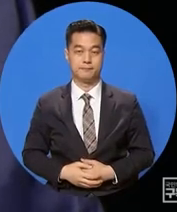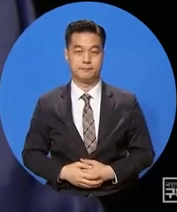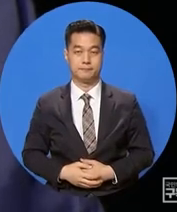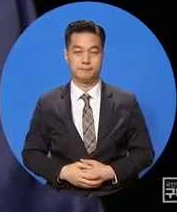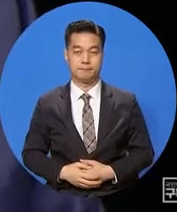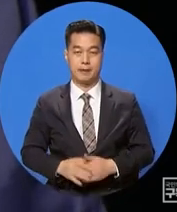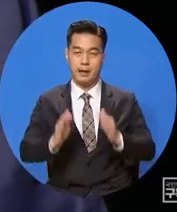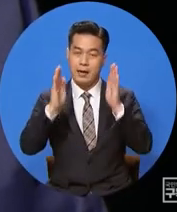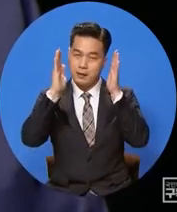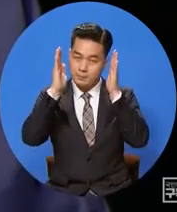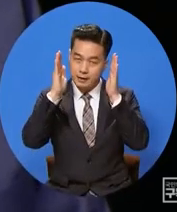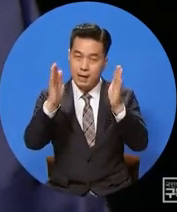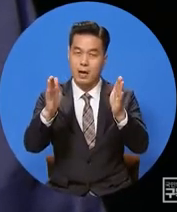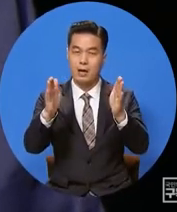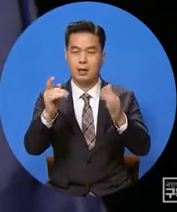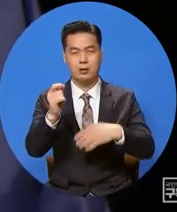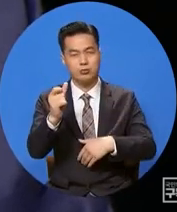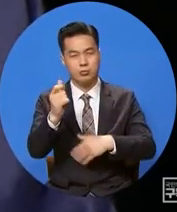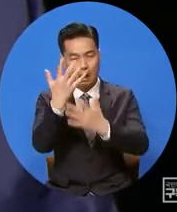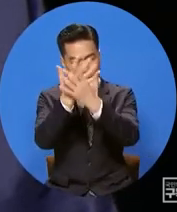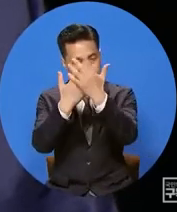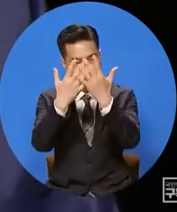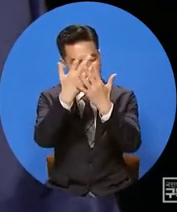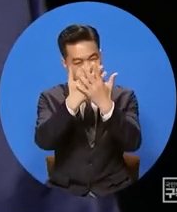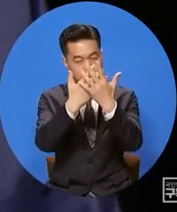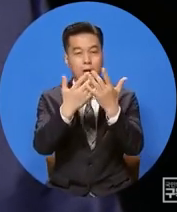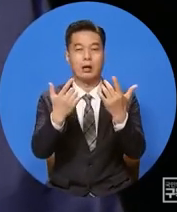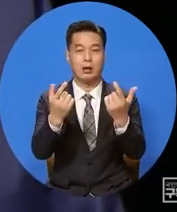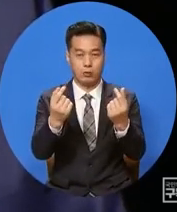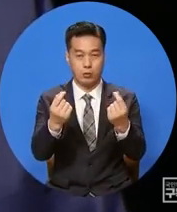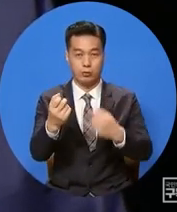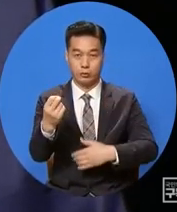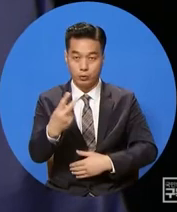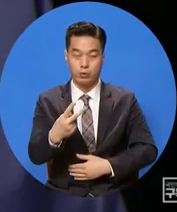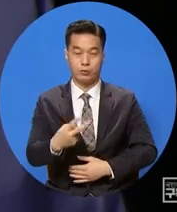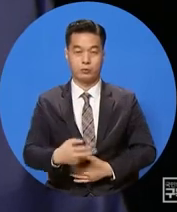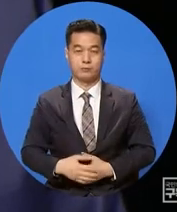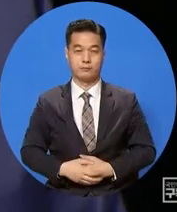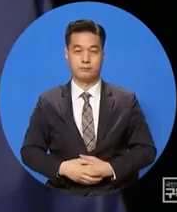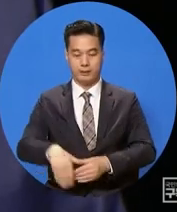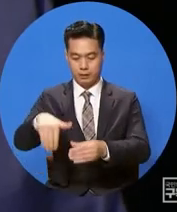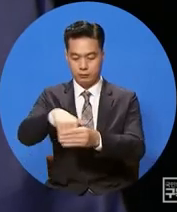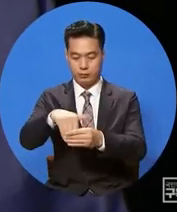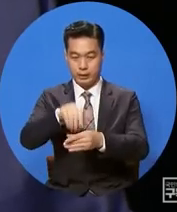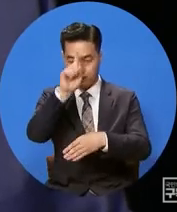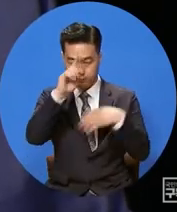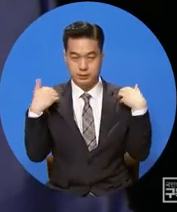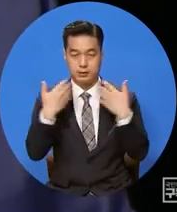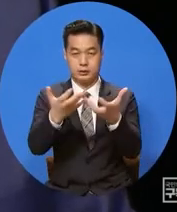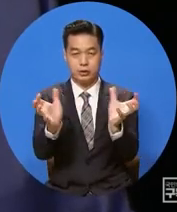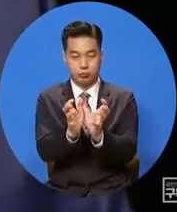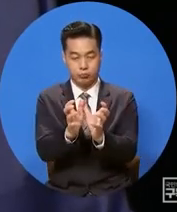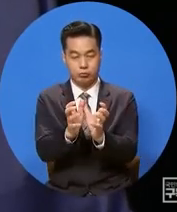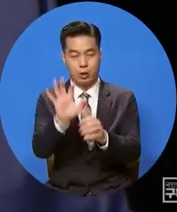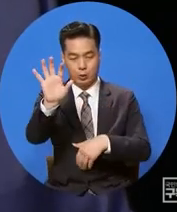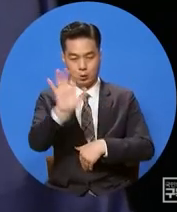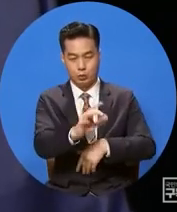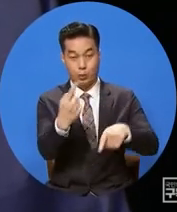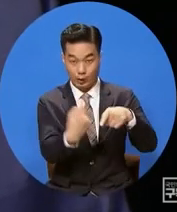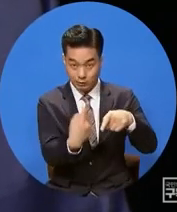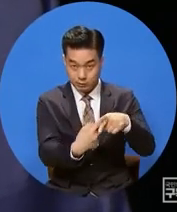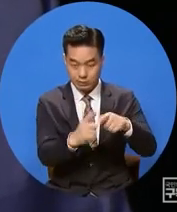좀 방향이 일단 뭔지를 잘 모르겠고 이게 문재인 정부 시기인 건지 또